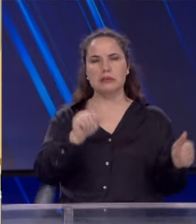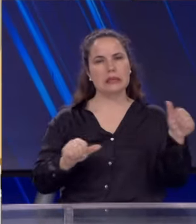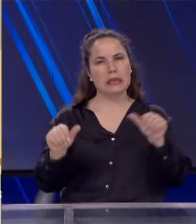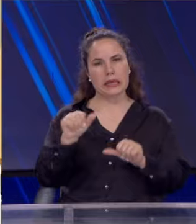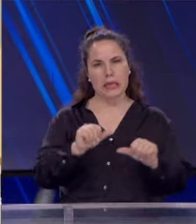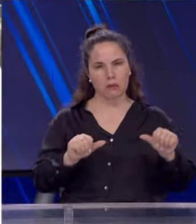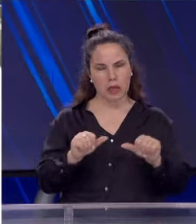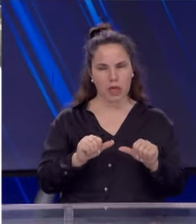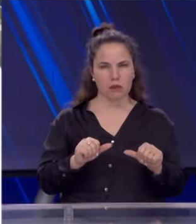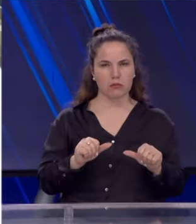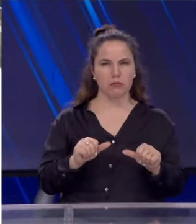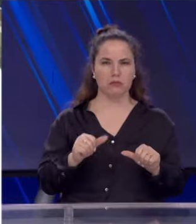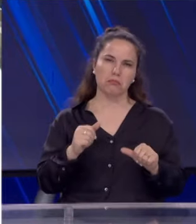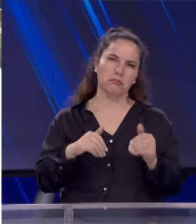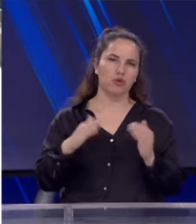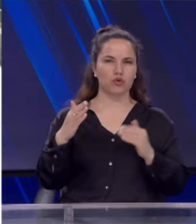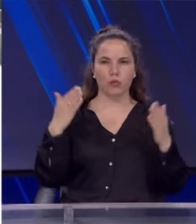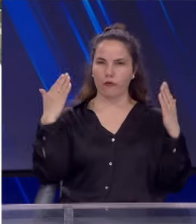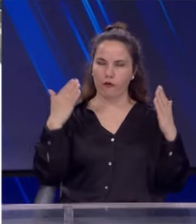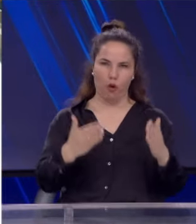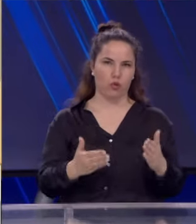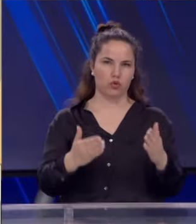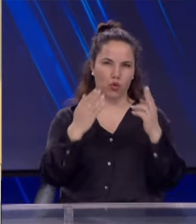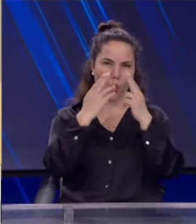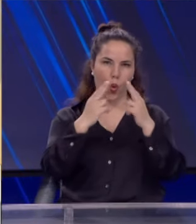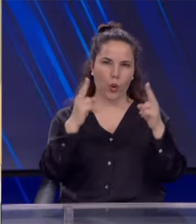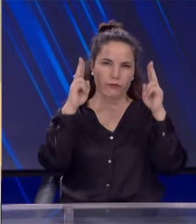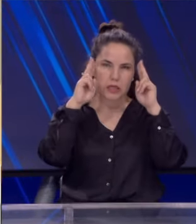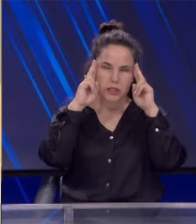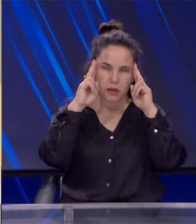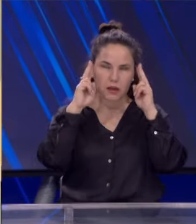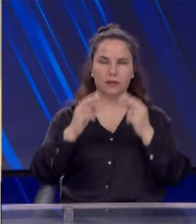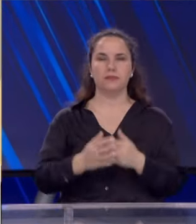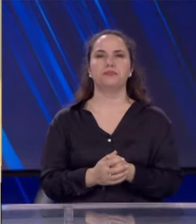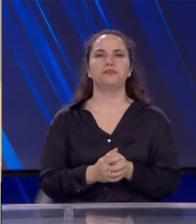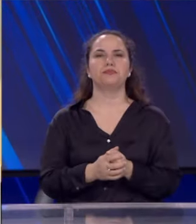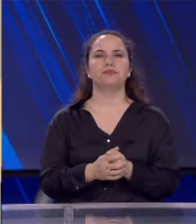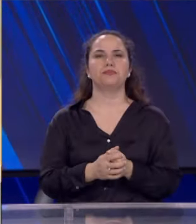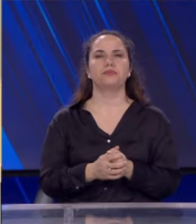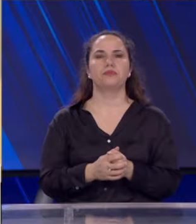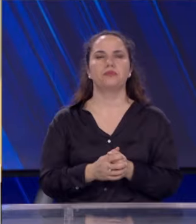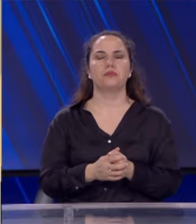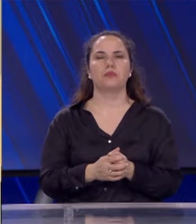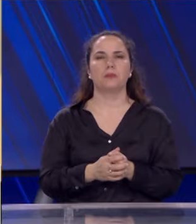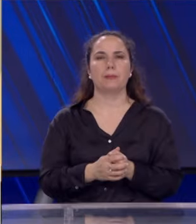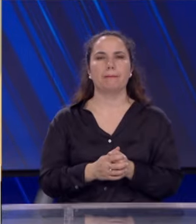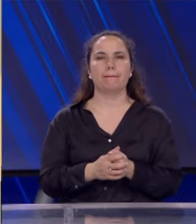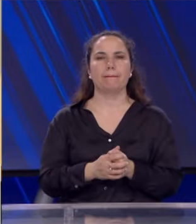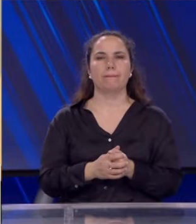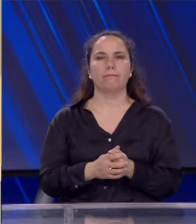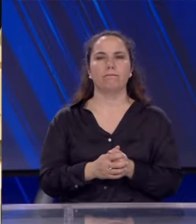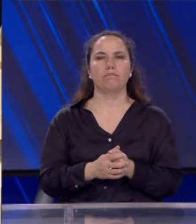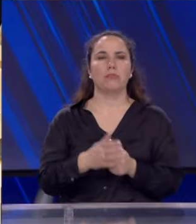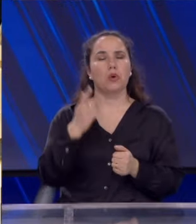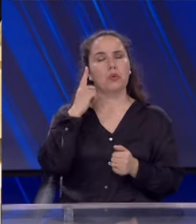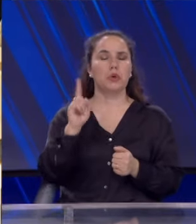ose industriale. Mendoj se është lëndë e bukur, pa u nisur tek pjesa që zgjidhet apo